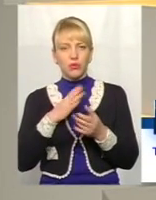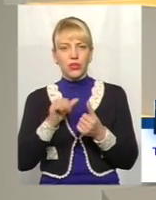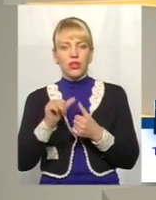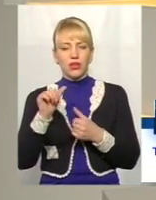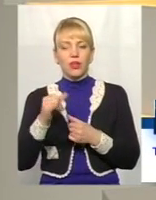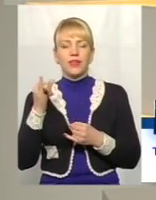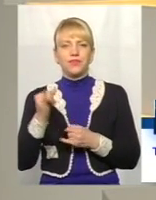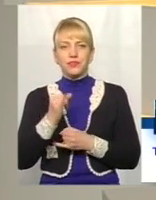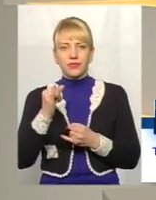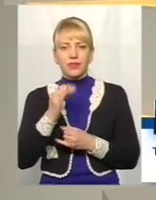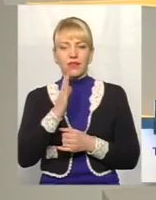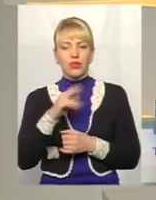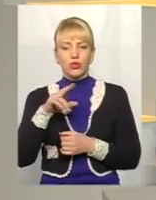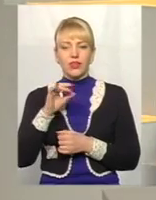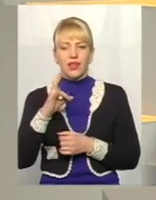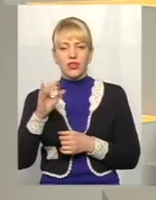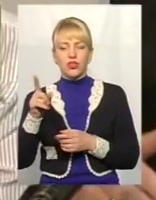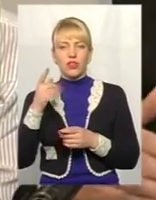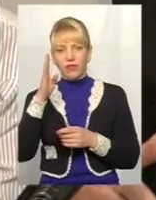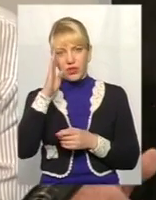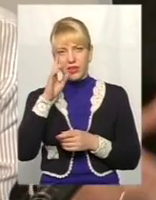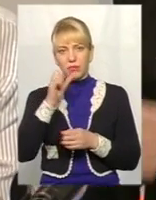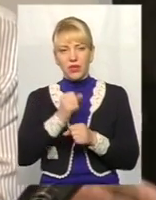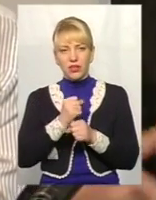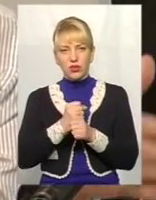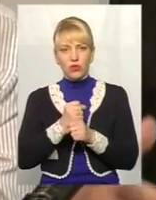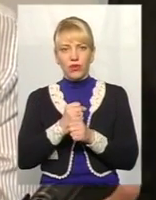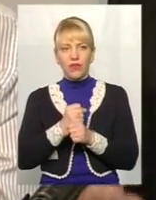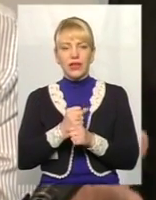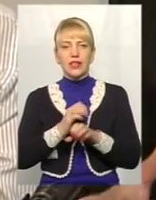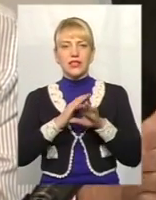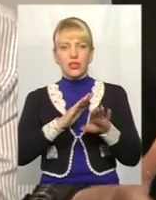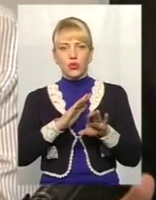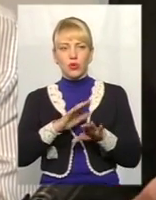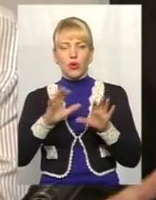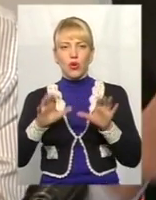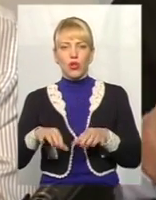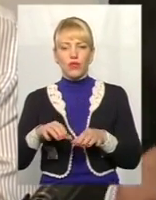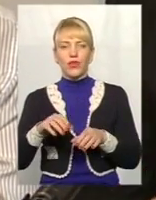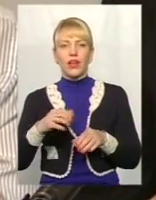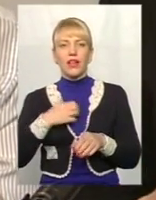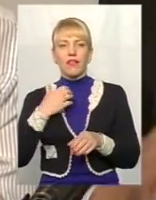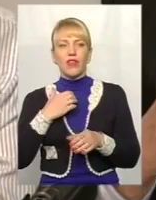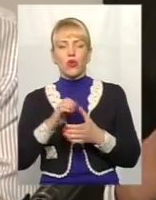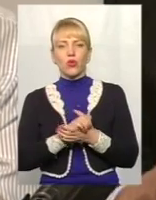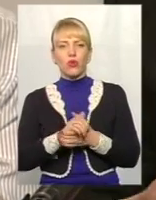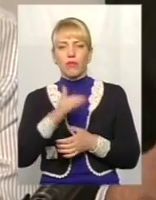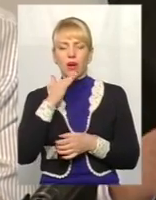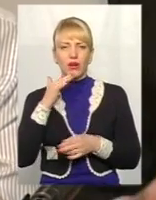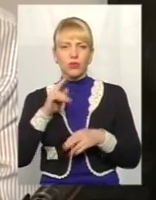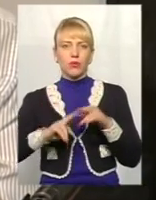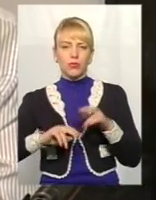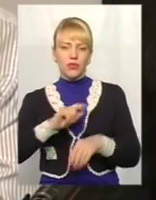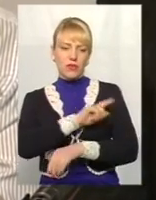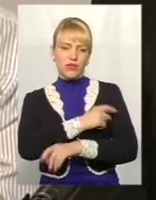Історія. Віктор Денисович, він працював заступником голови міськвиконкому свій час, бо по соціальній сфері багато побудував і